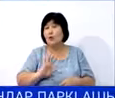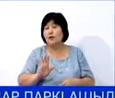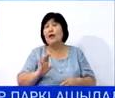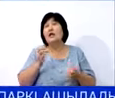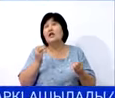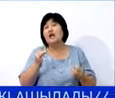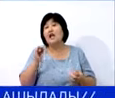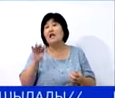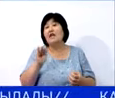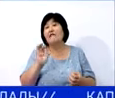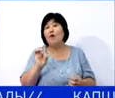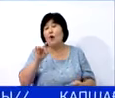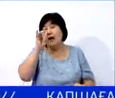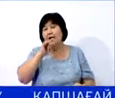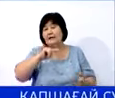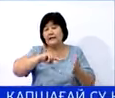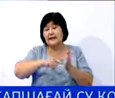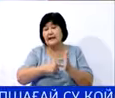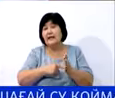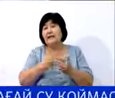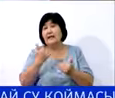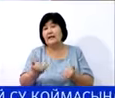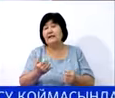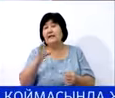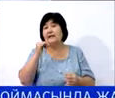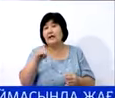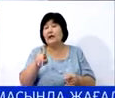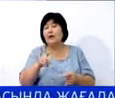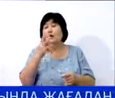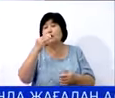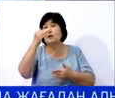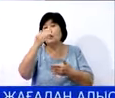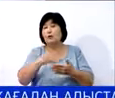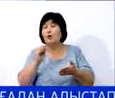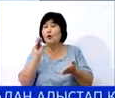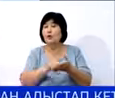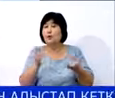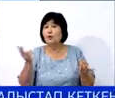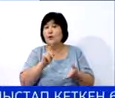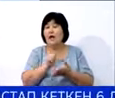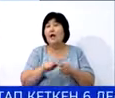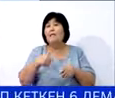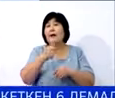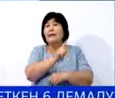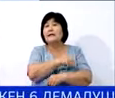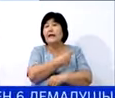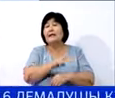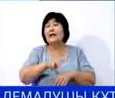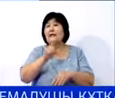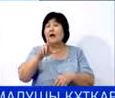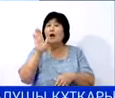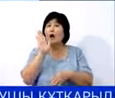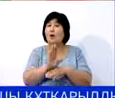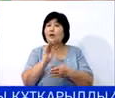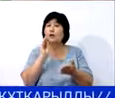ғана infoqazakhstan.kz платформасы арқылы 3 қадамнан тұратын тіркеуден өтуі шарт. Яғни бас санитарлық дәрігердің қаулысын